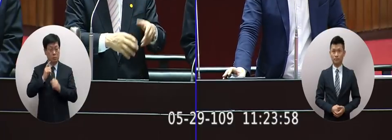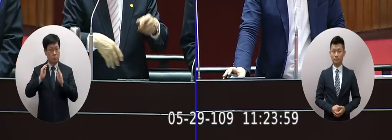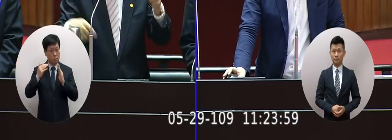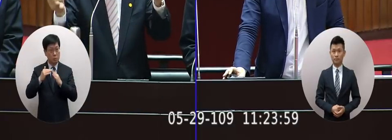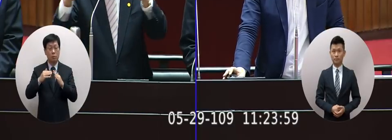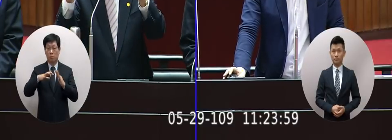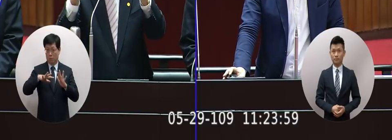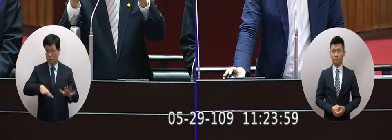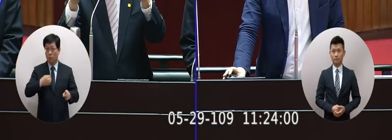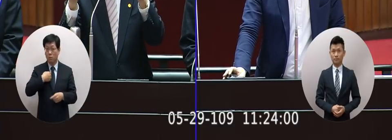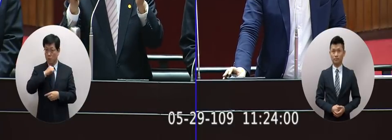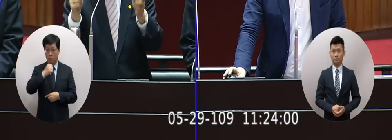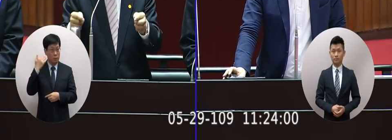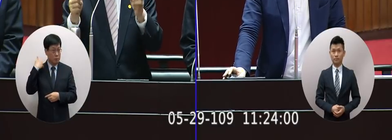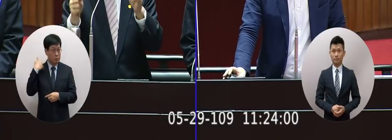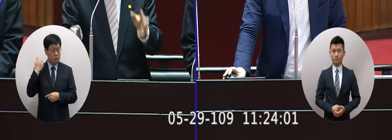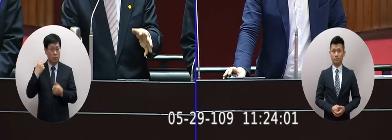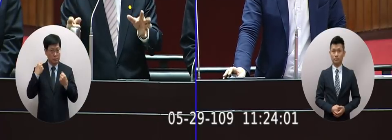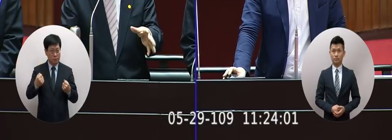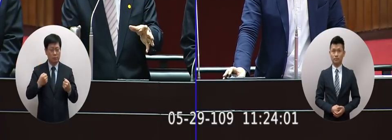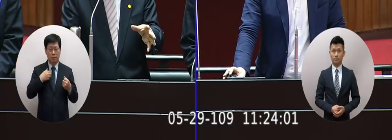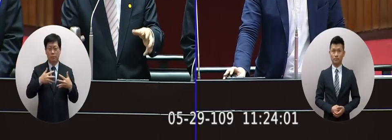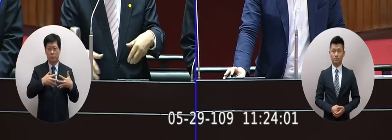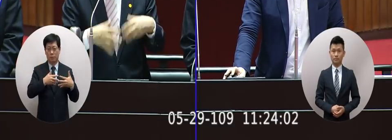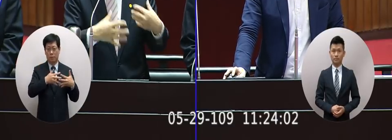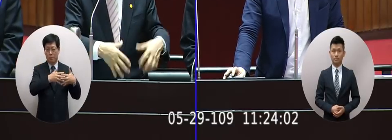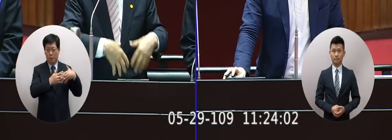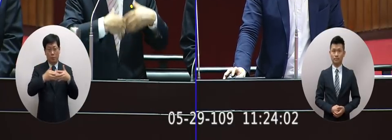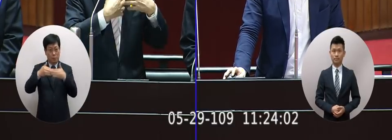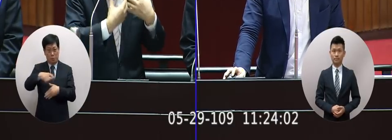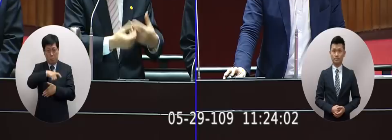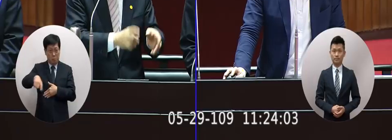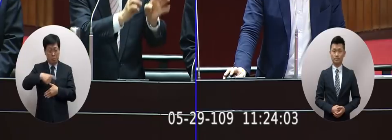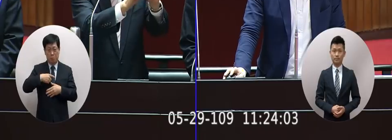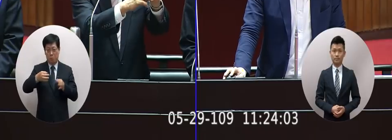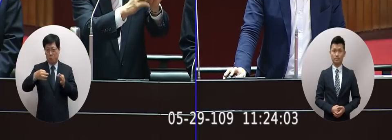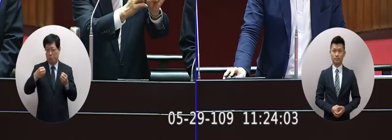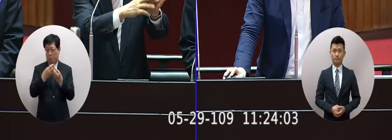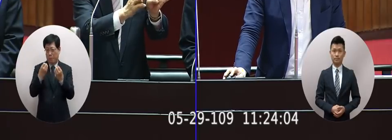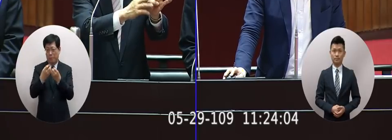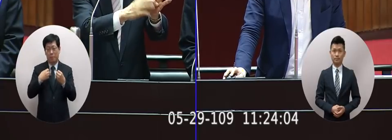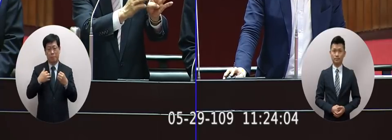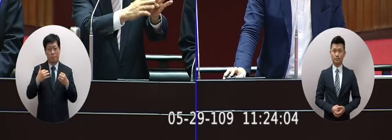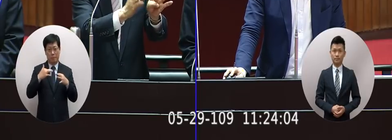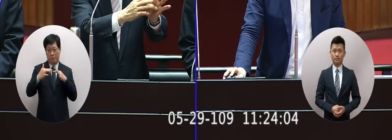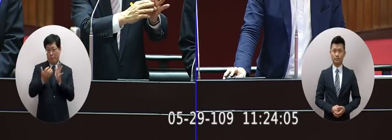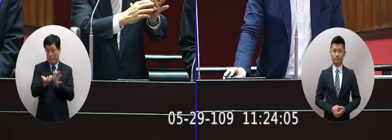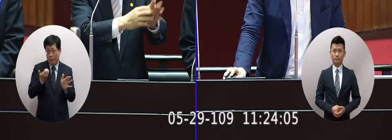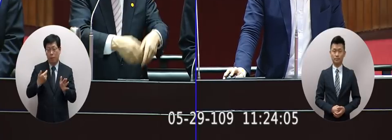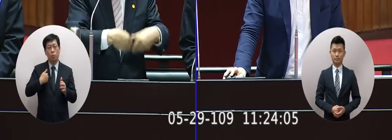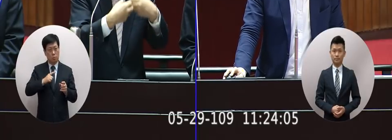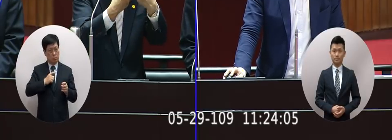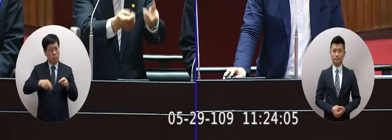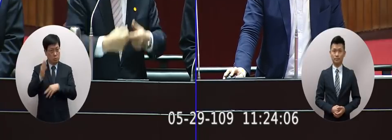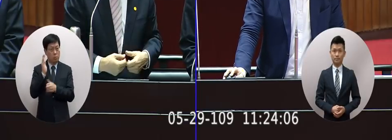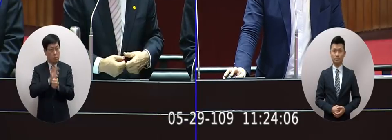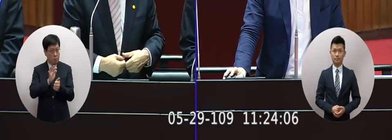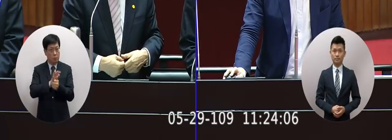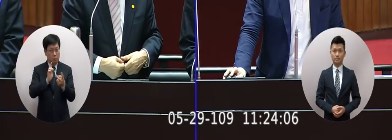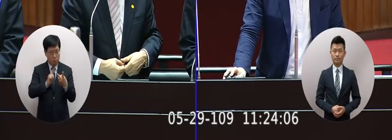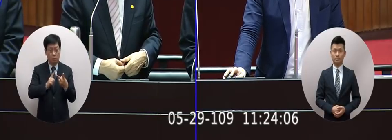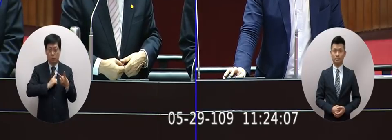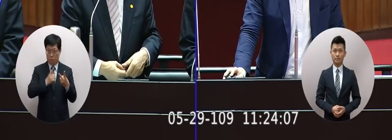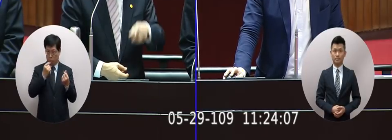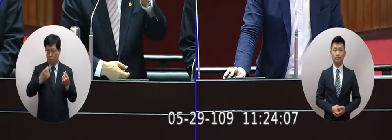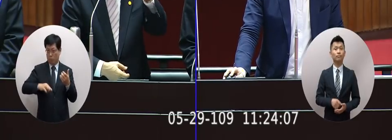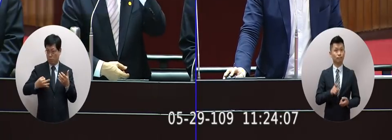前中美贸易大战的开始，台湾就无大件行政方便帮忙，而且提供